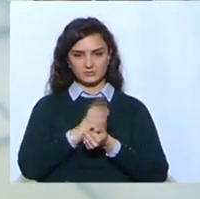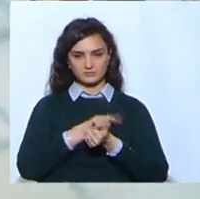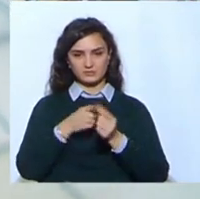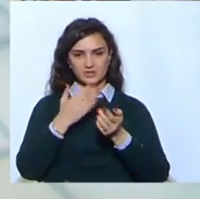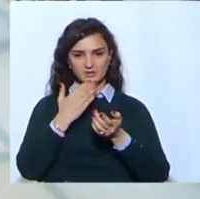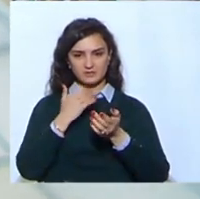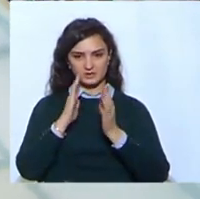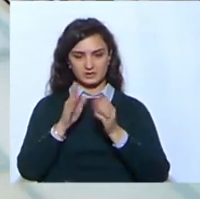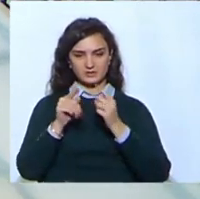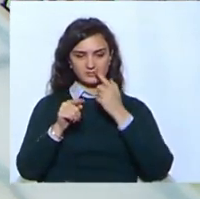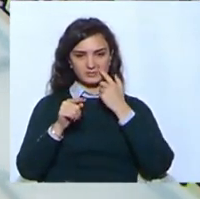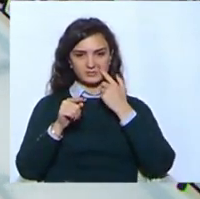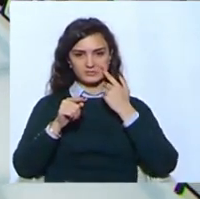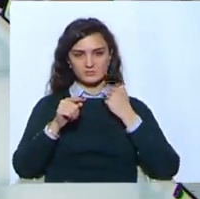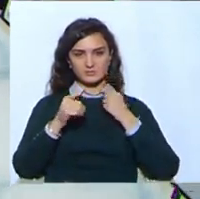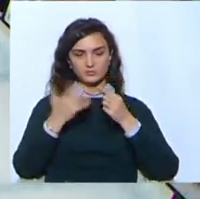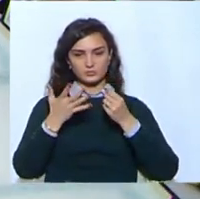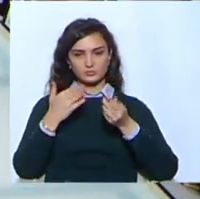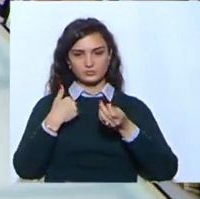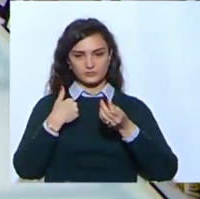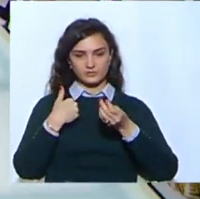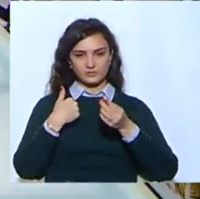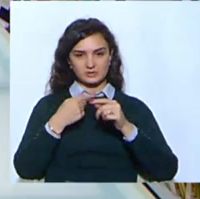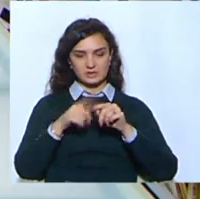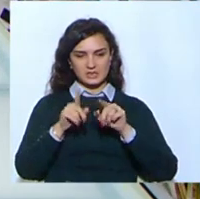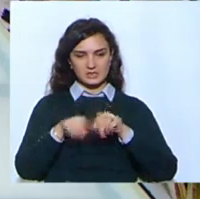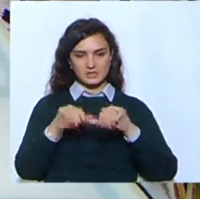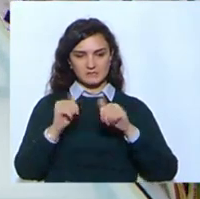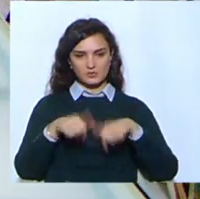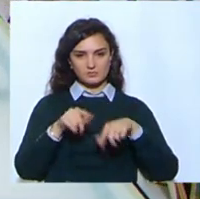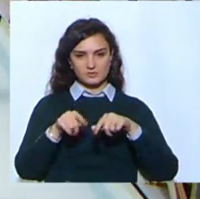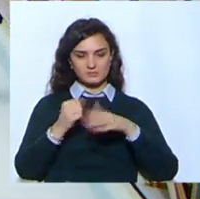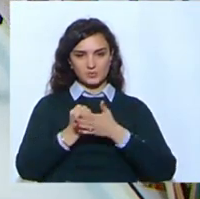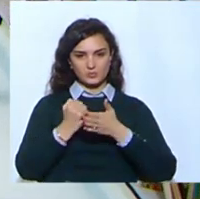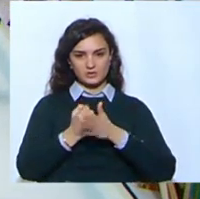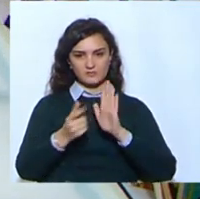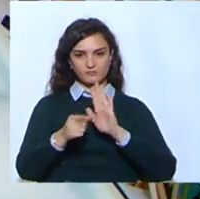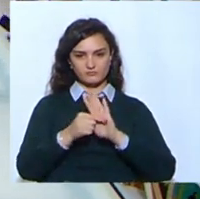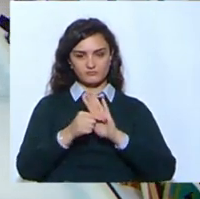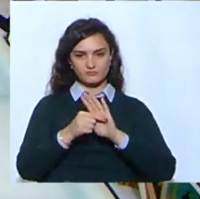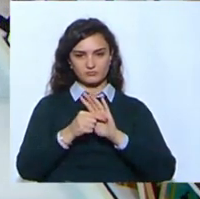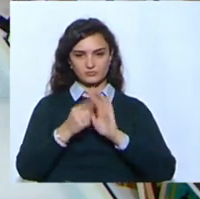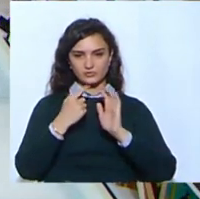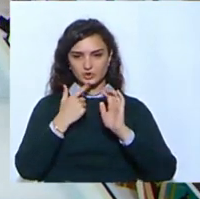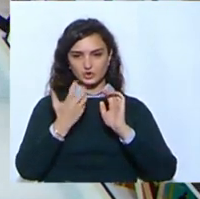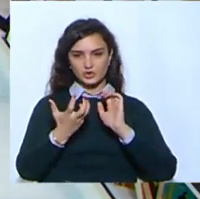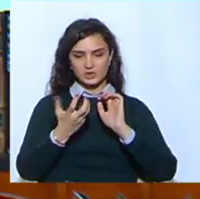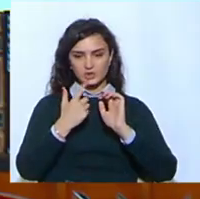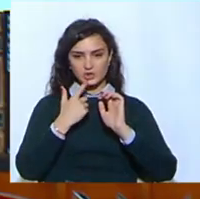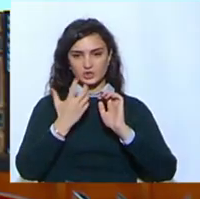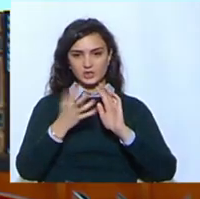ადვილად დაძლეული. თუ ჩვენ მაგალითად ასეთი ტიპის პიურეს დავაწყვილებთ ჭარხალთან, მაშინ ჭარხალში